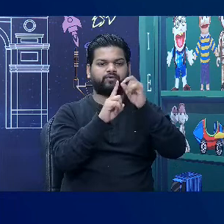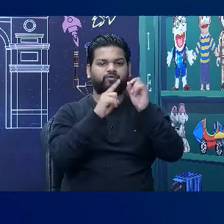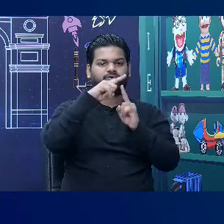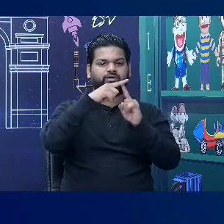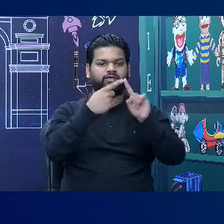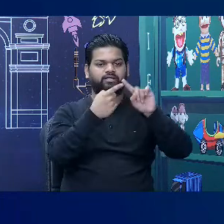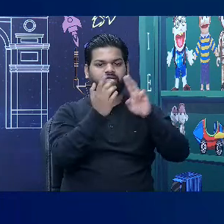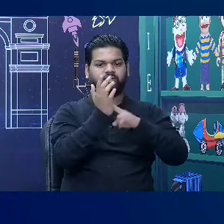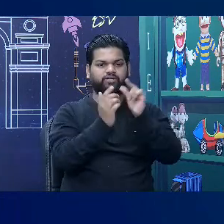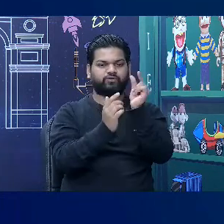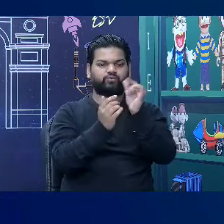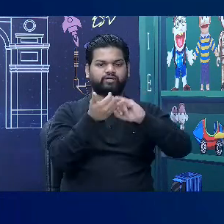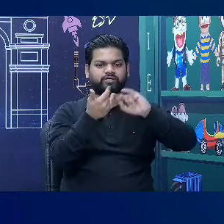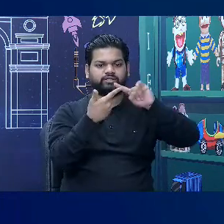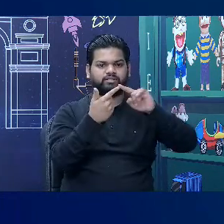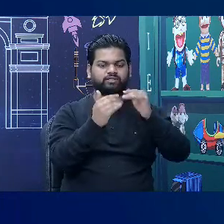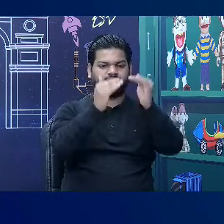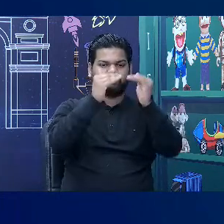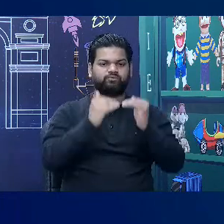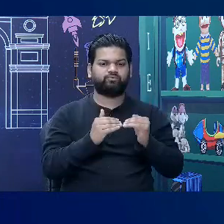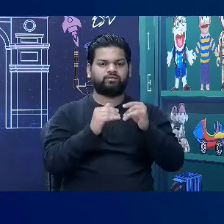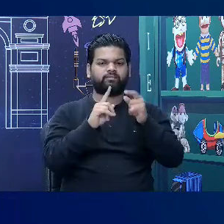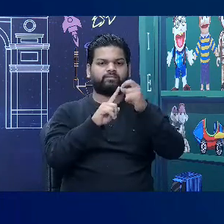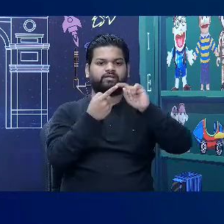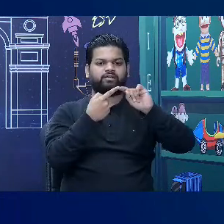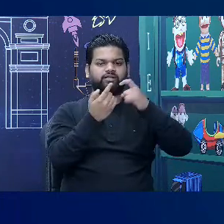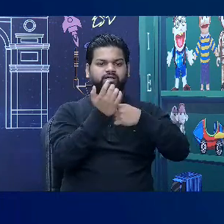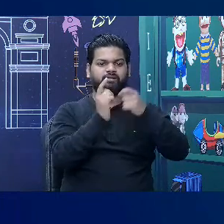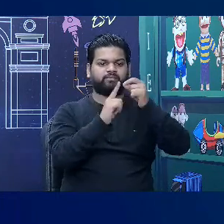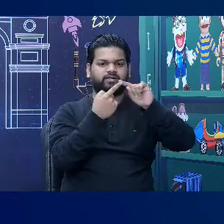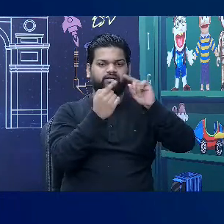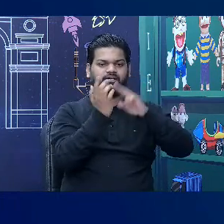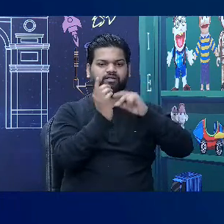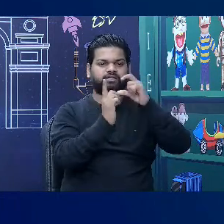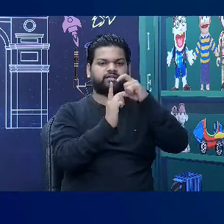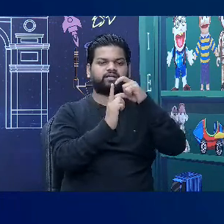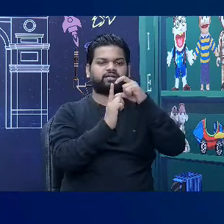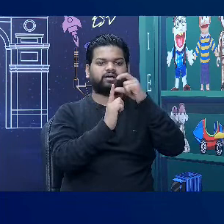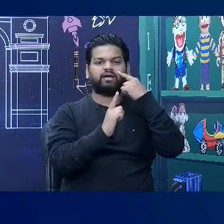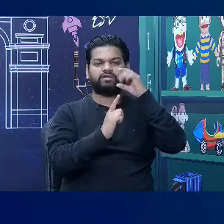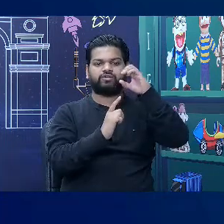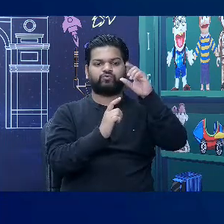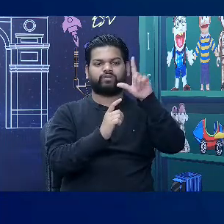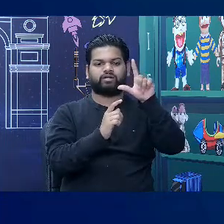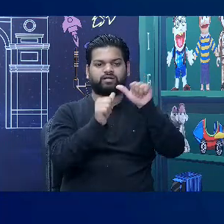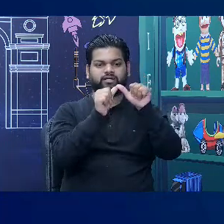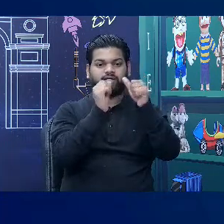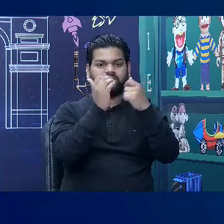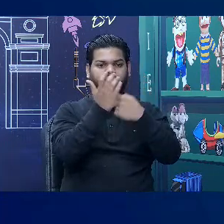थर्ड है परपेंडिकुलर, और लास्ट एंड द फोर्थ इज बेस।